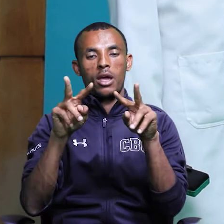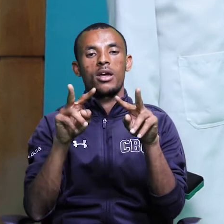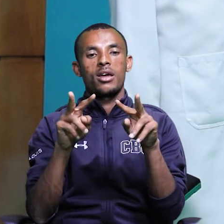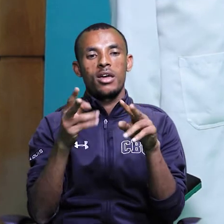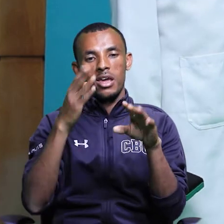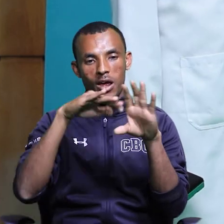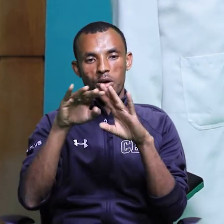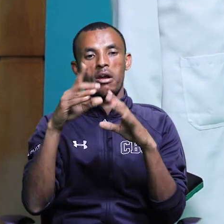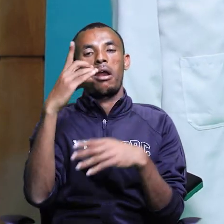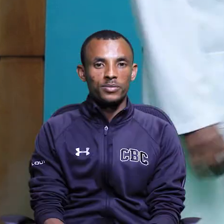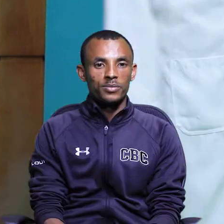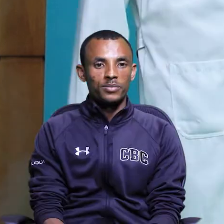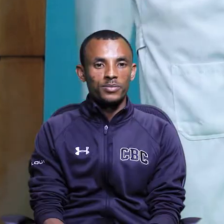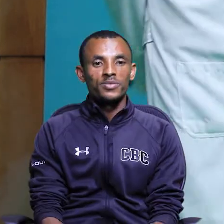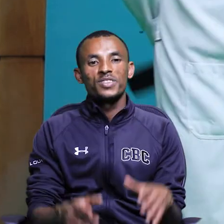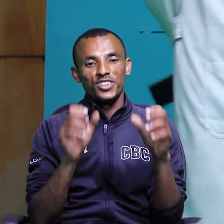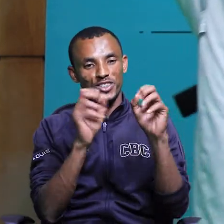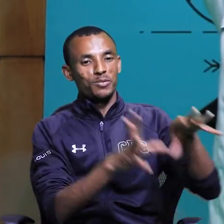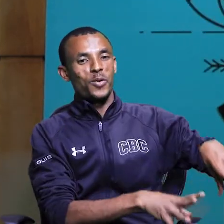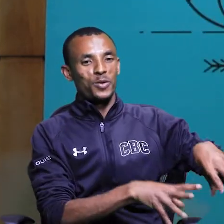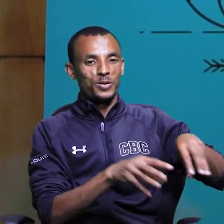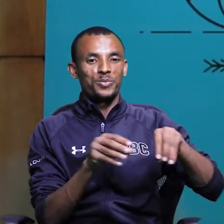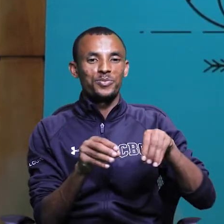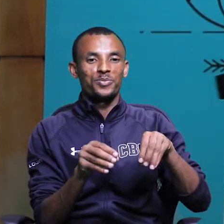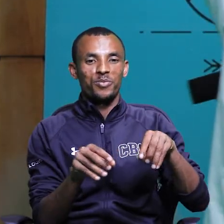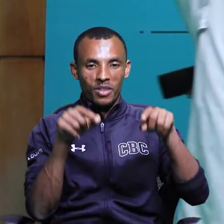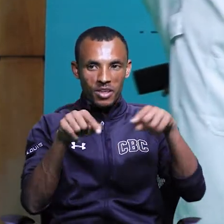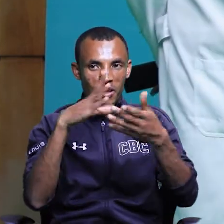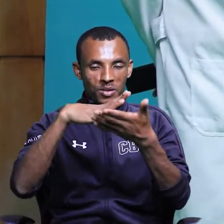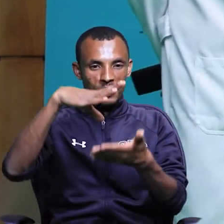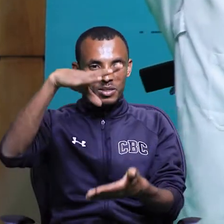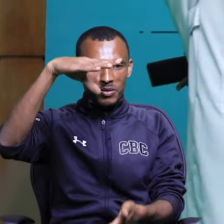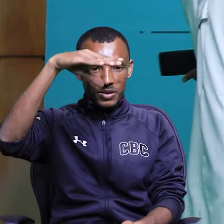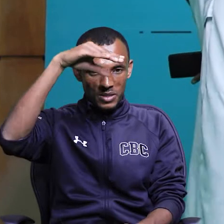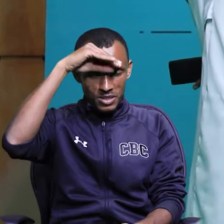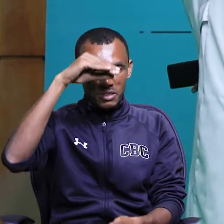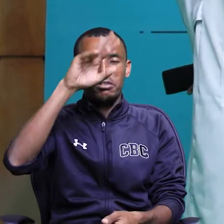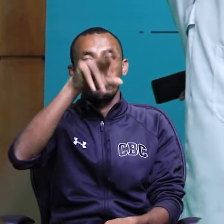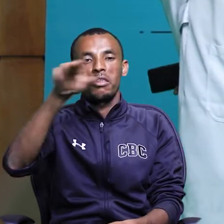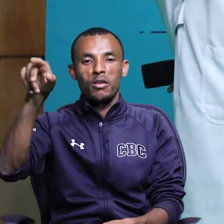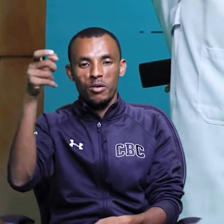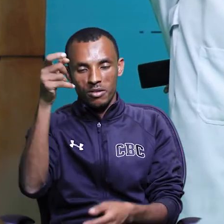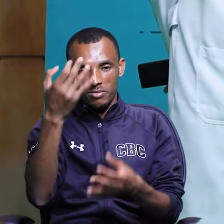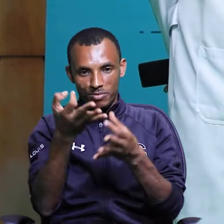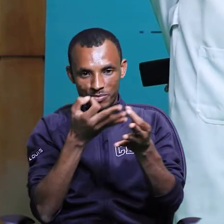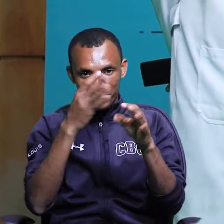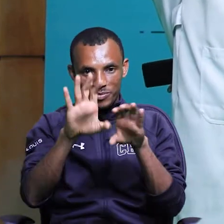in our daily life. እሺ ተማሪዎች የዛሬው ትምህርታችን በስታቲስቲክስ ላይ እንደሆነ ገልጫለሁ።